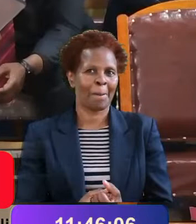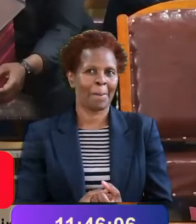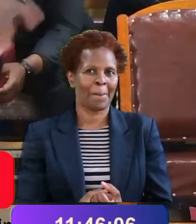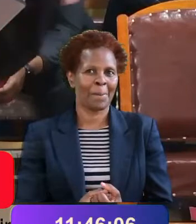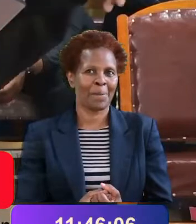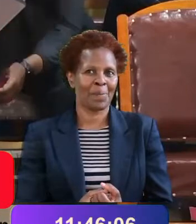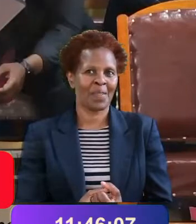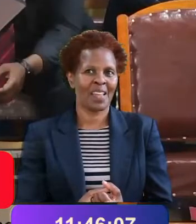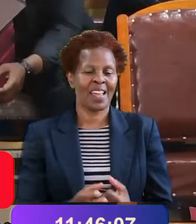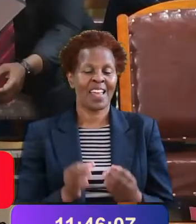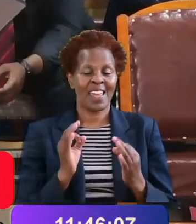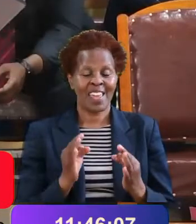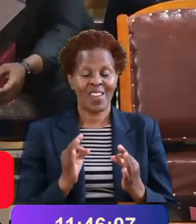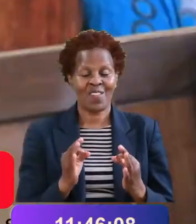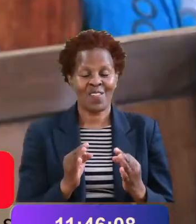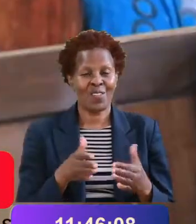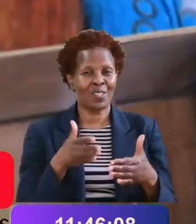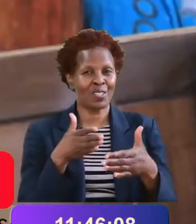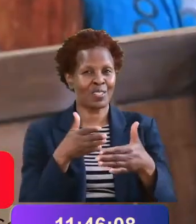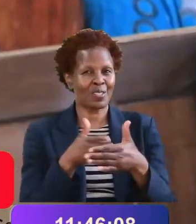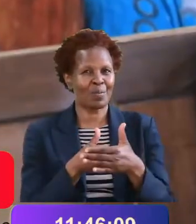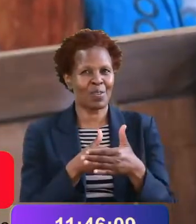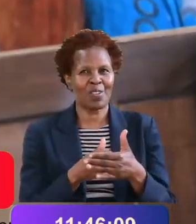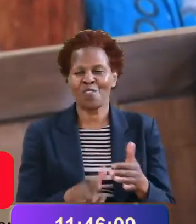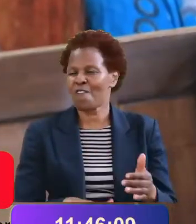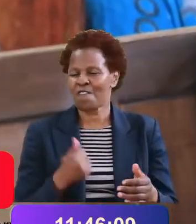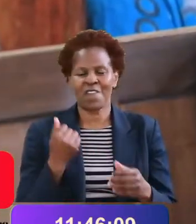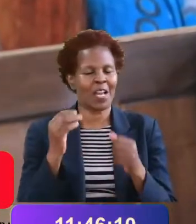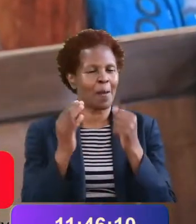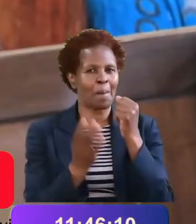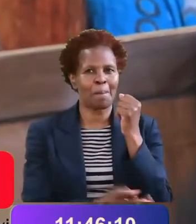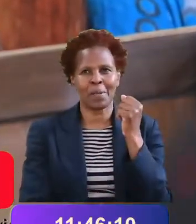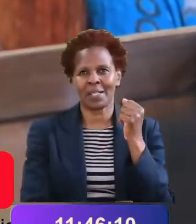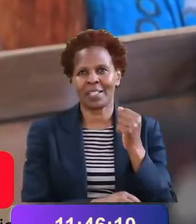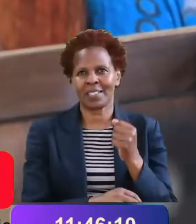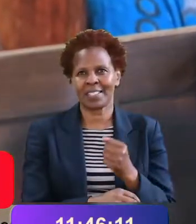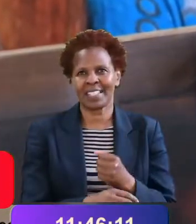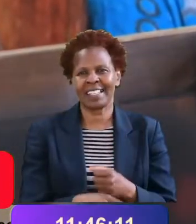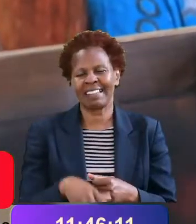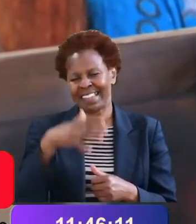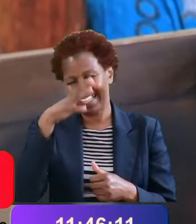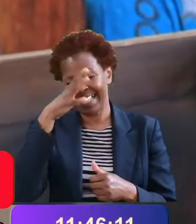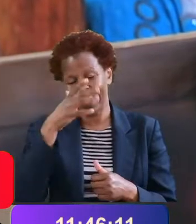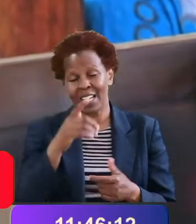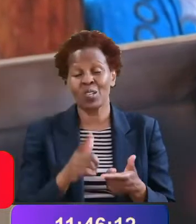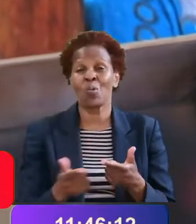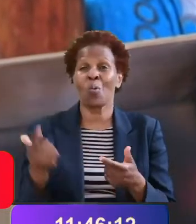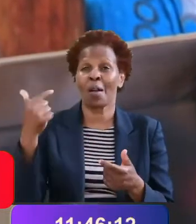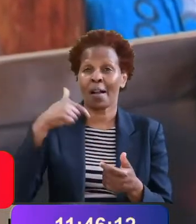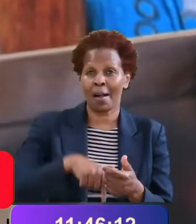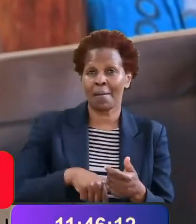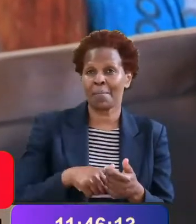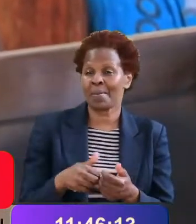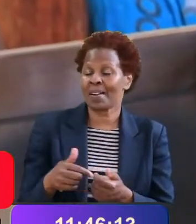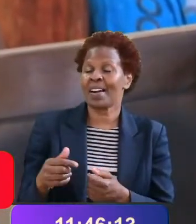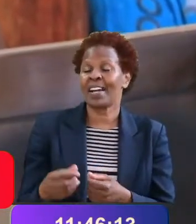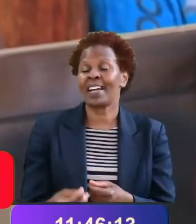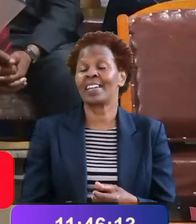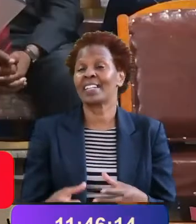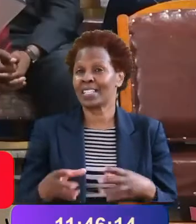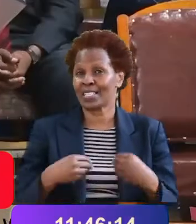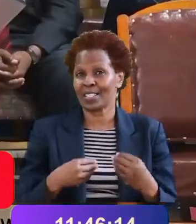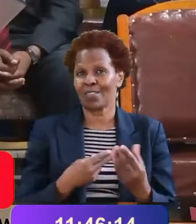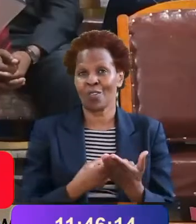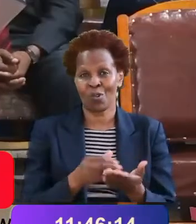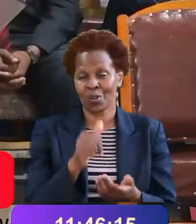So ukikatazwa unaona mbaya sana. Na wengine hata wanadanganya ndiye wakuja wakule Holy Communion.